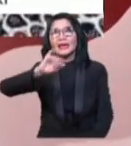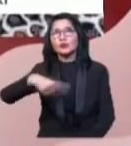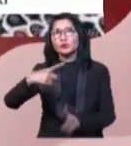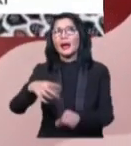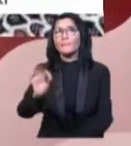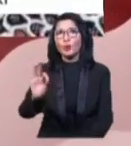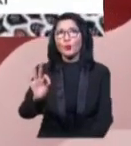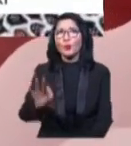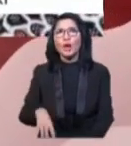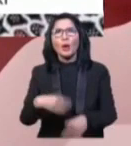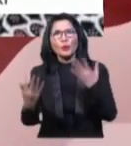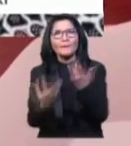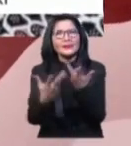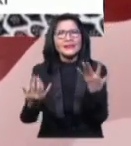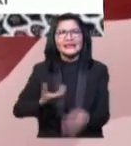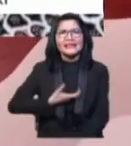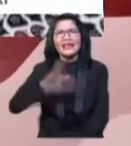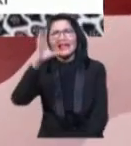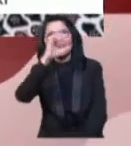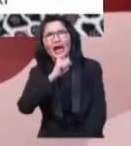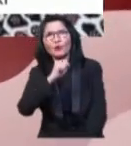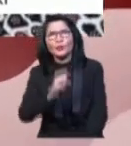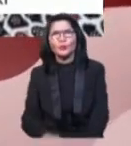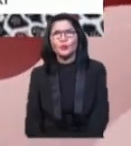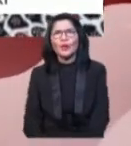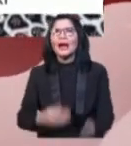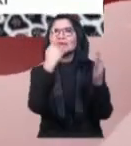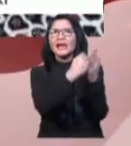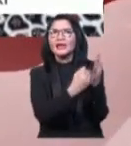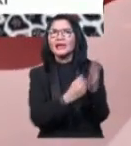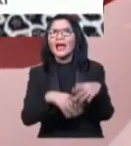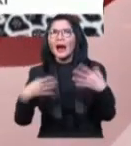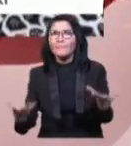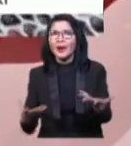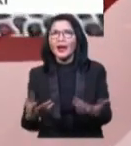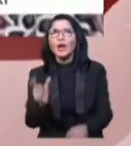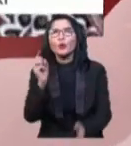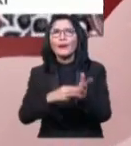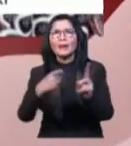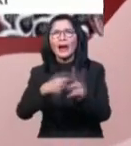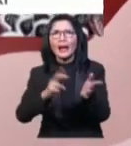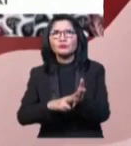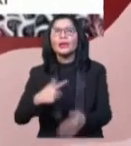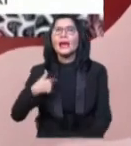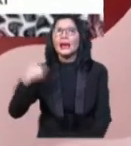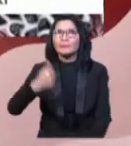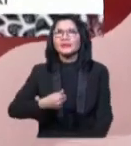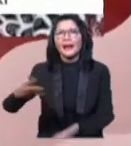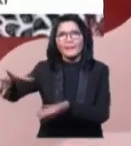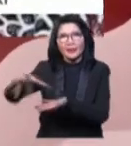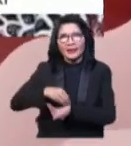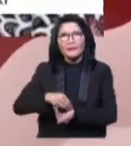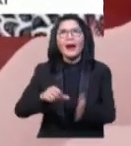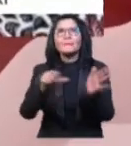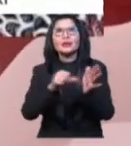juta ini mungkin masih ada masyarakat yang masih penasaran apa aja sih kriteria-kriteria untuk UMKM ini biar bisa mendapatkan Banpres